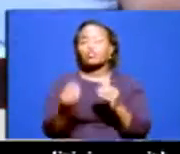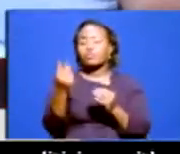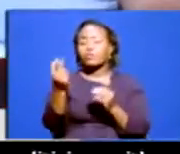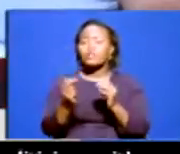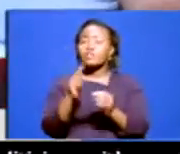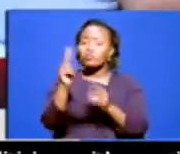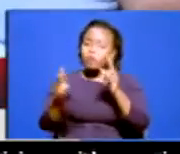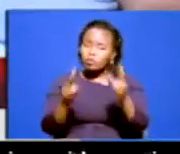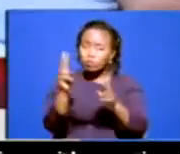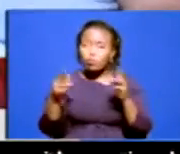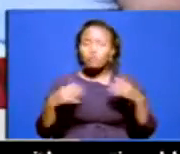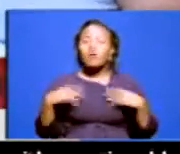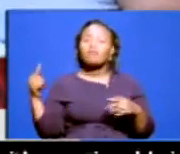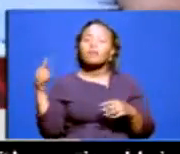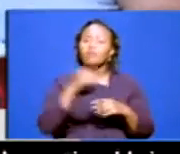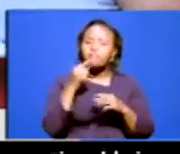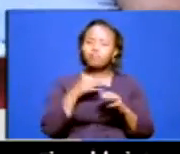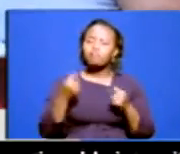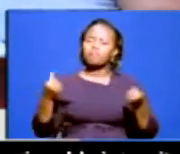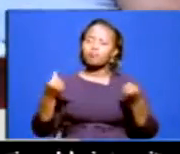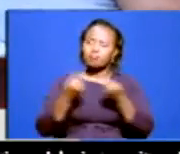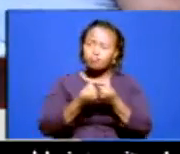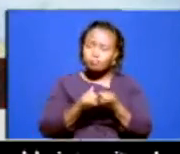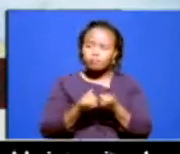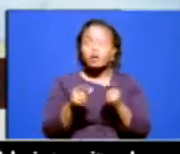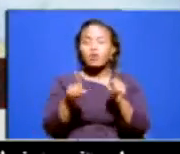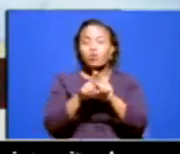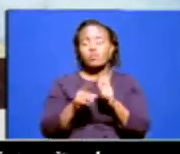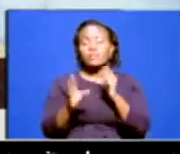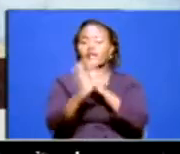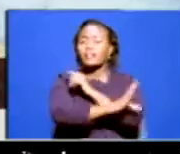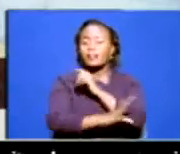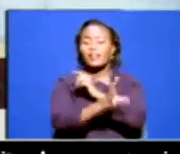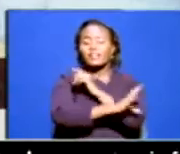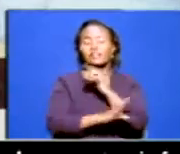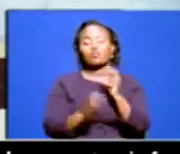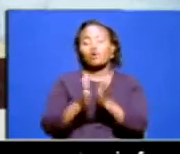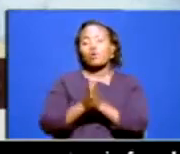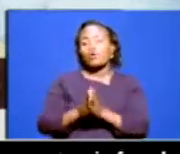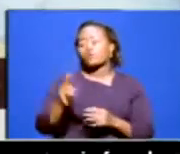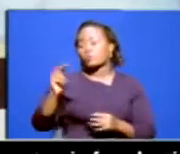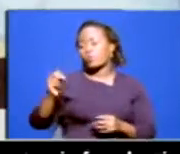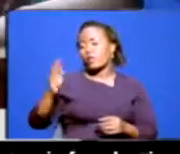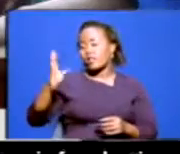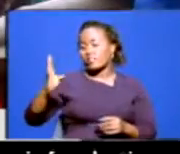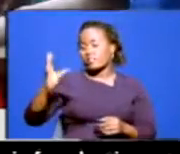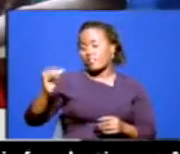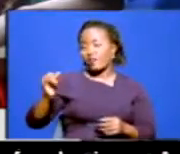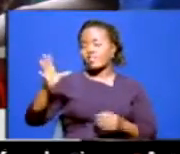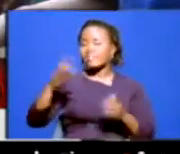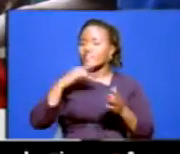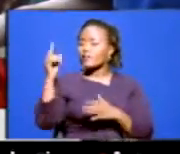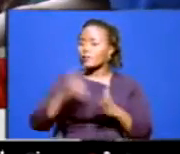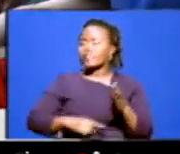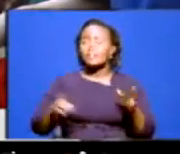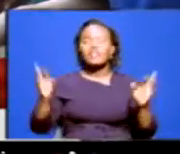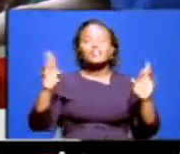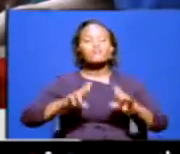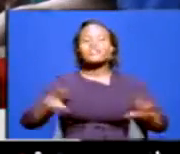hotly contested poll, and with the stakes seemingly high, NCIC says it will leave nothing to chance in